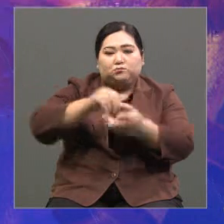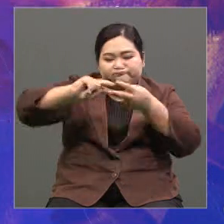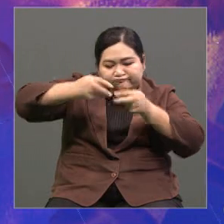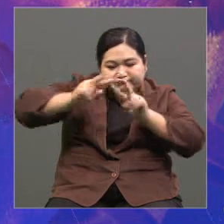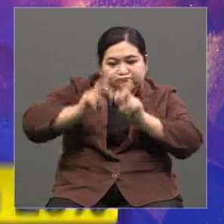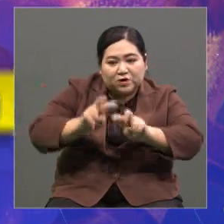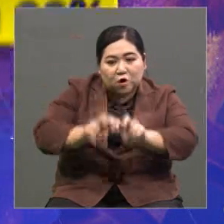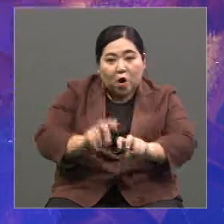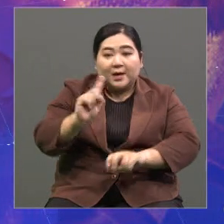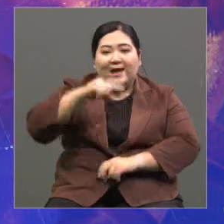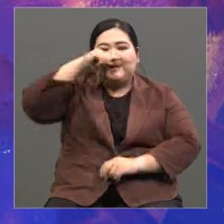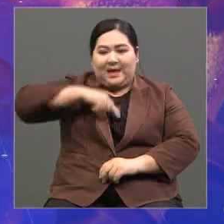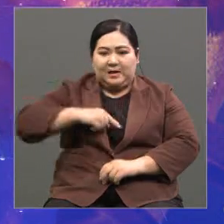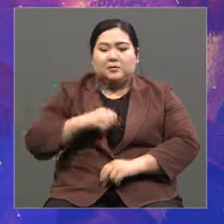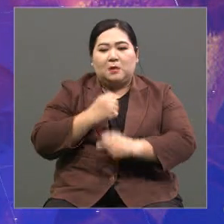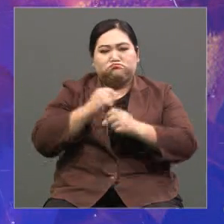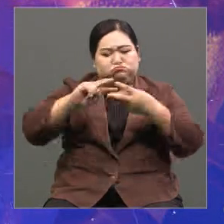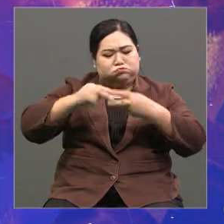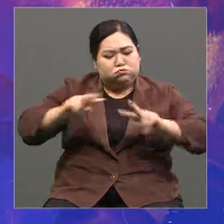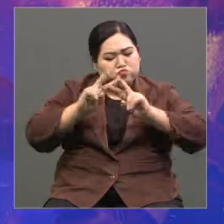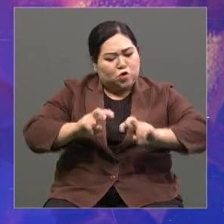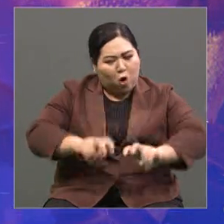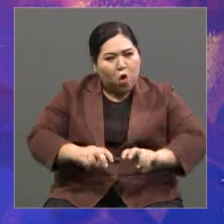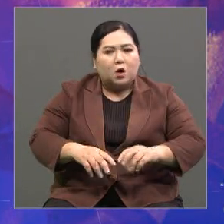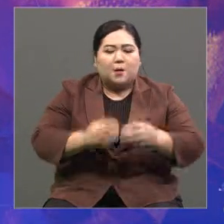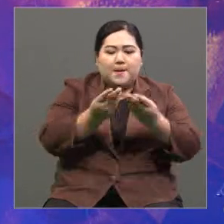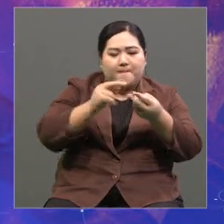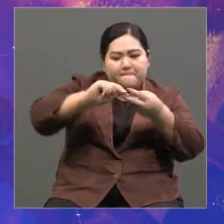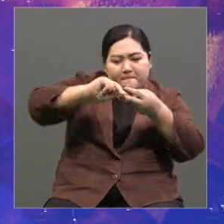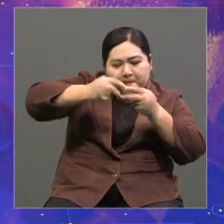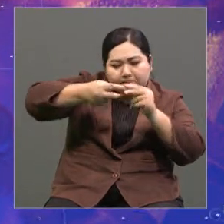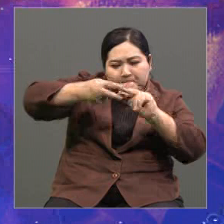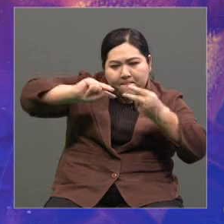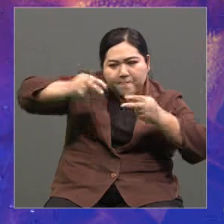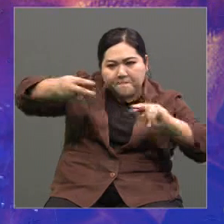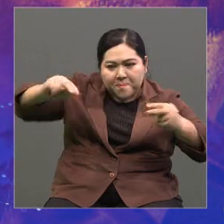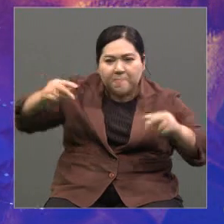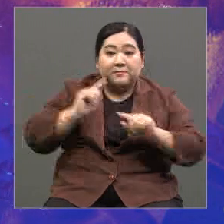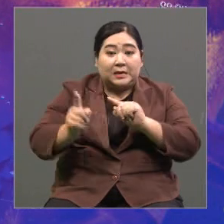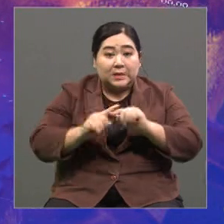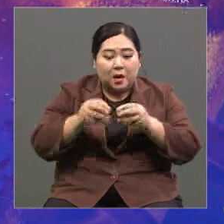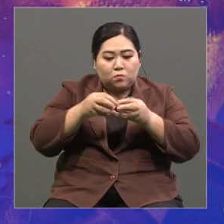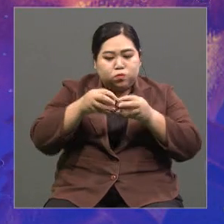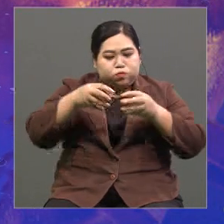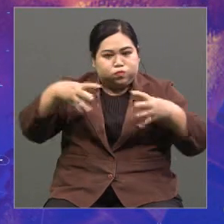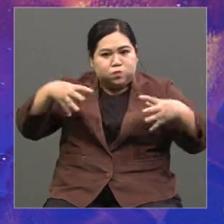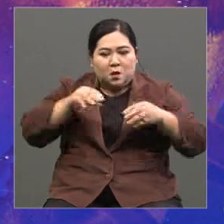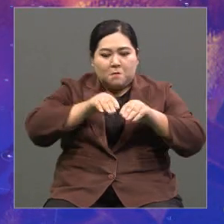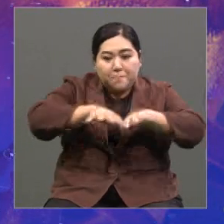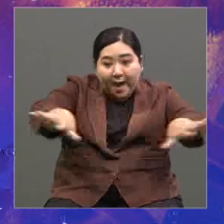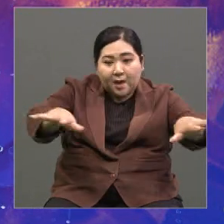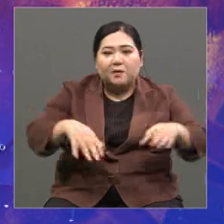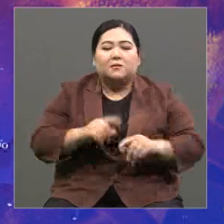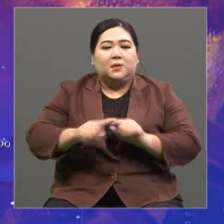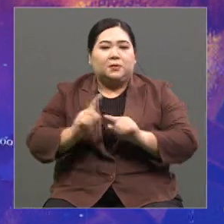เราครับก็วิเคราะห์รหัสพันธุกรรมโควิด 19ทั้ง genomeเกี่ยวกับความได้เปรียบในการเติบโตและการแพร่ระบาดของรุ่นลูกและรุ่น